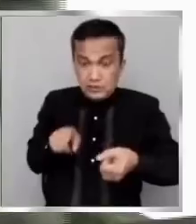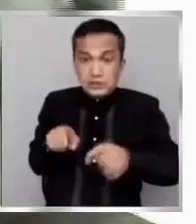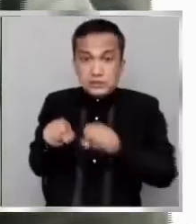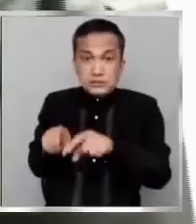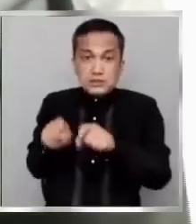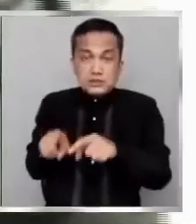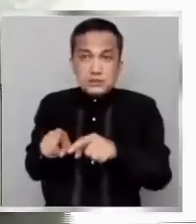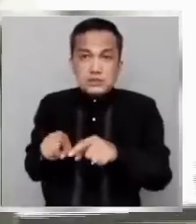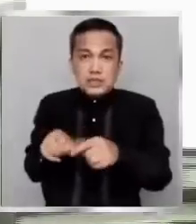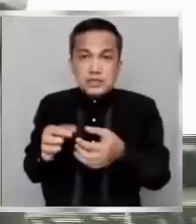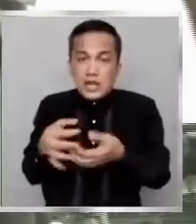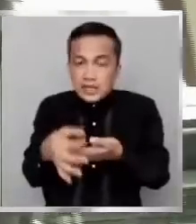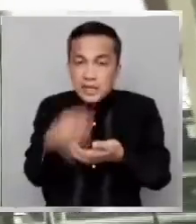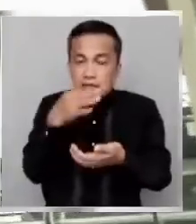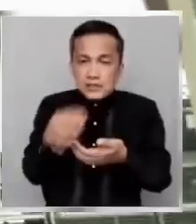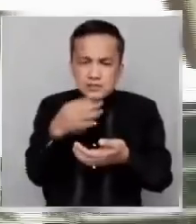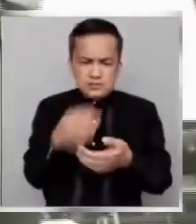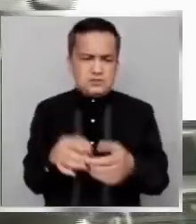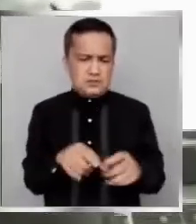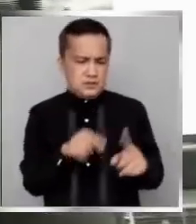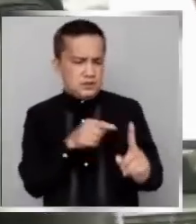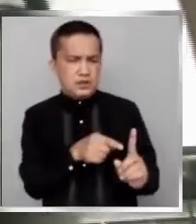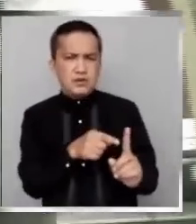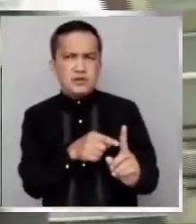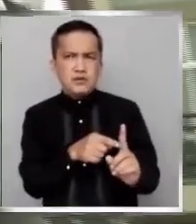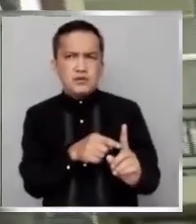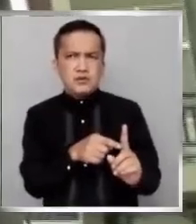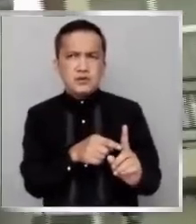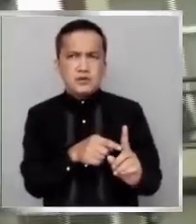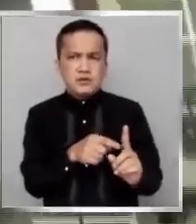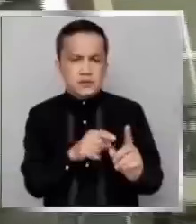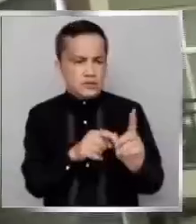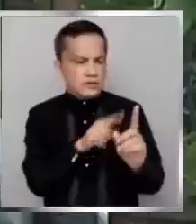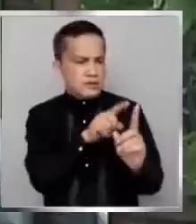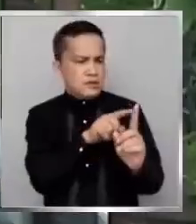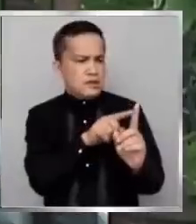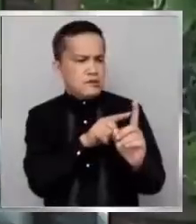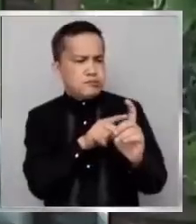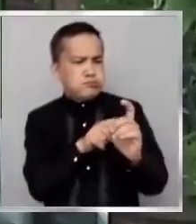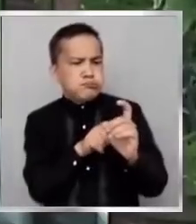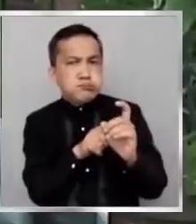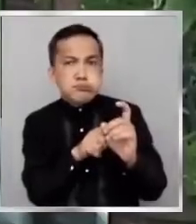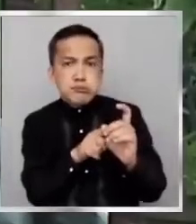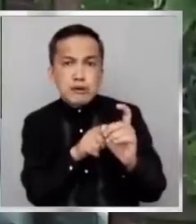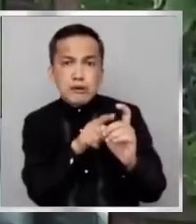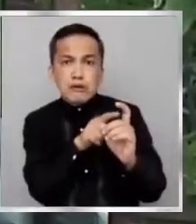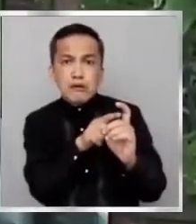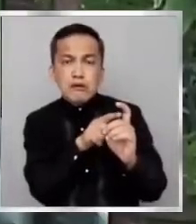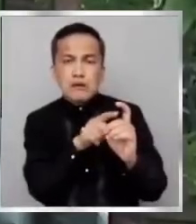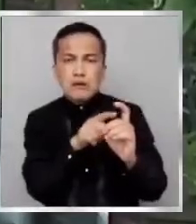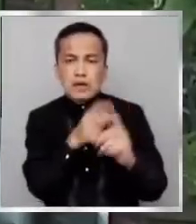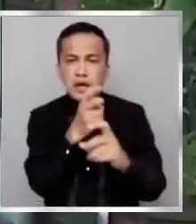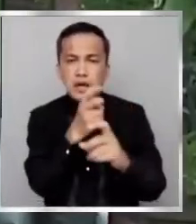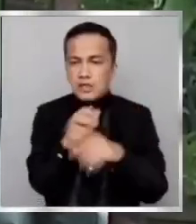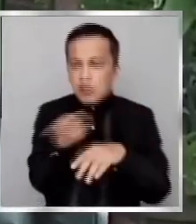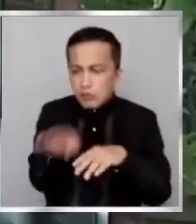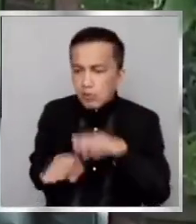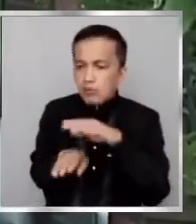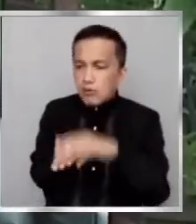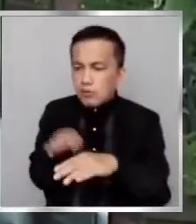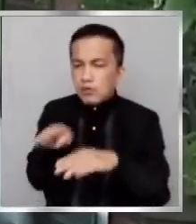biskwit. Kapansin-pansin, nakukuba at hirap na siyang maglakad. Pag ako'y walang hinahawakan,